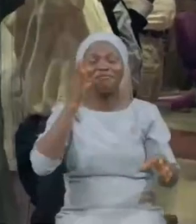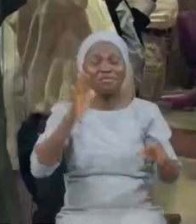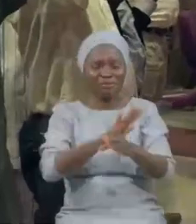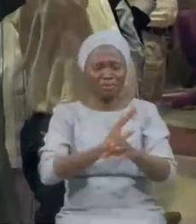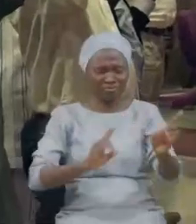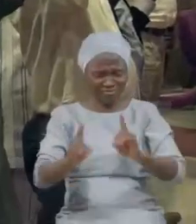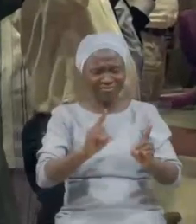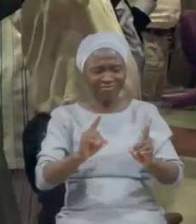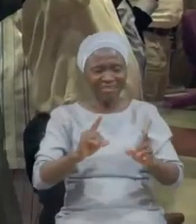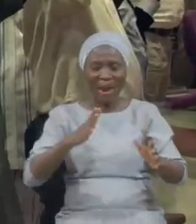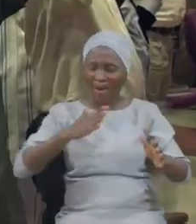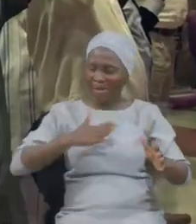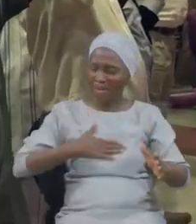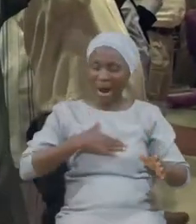fécond.